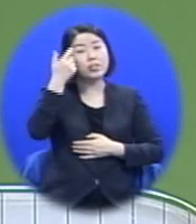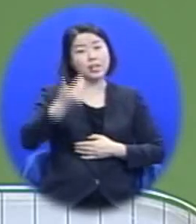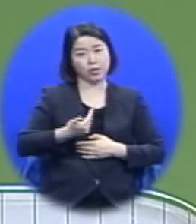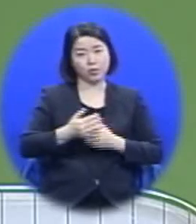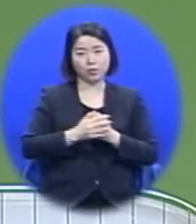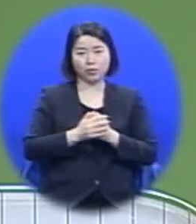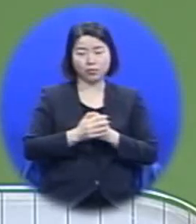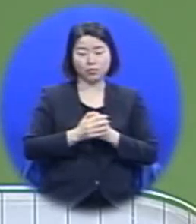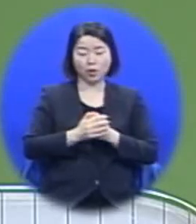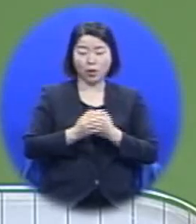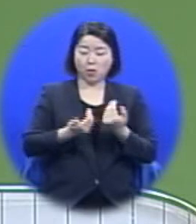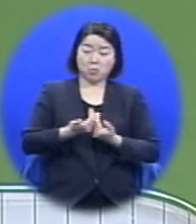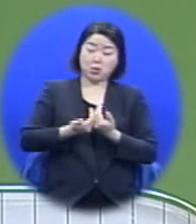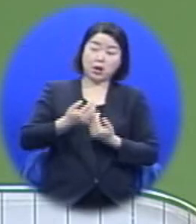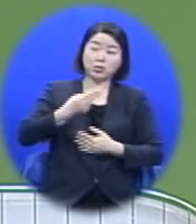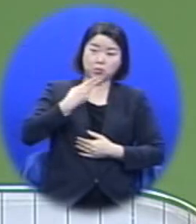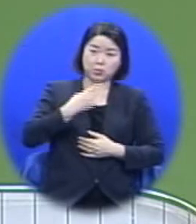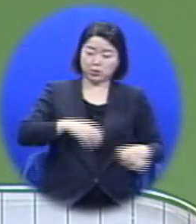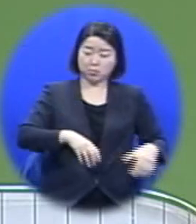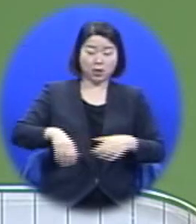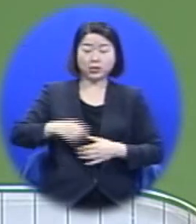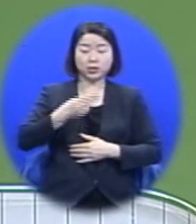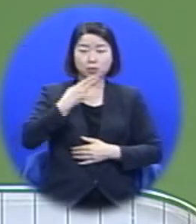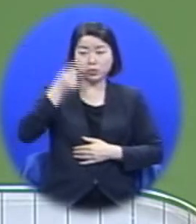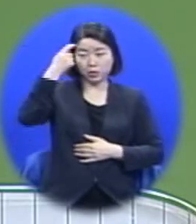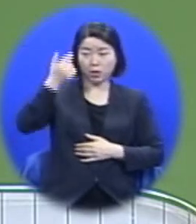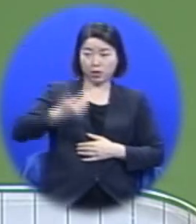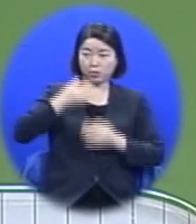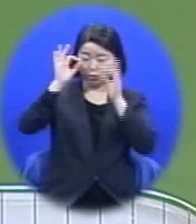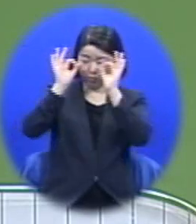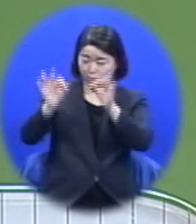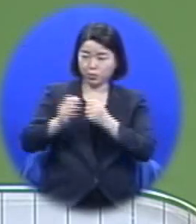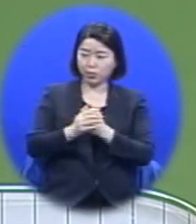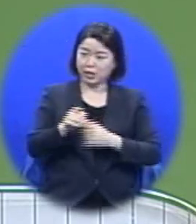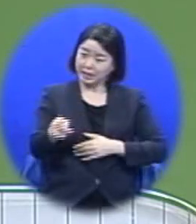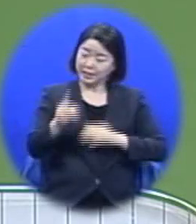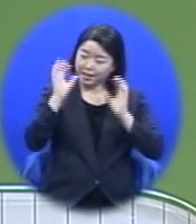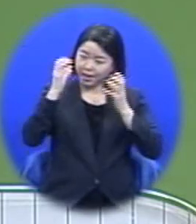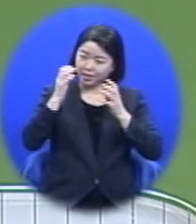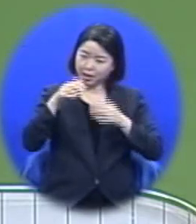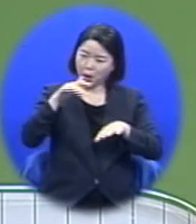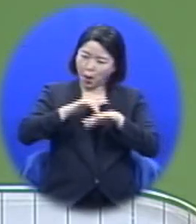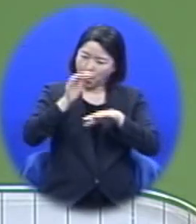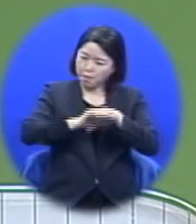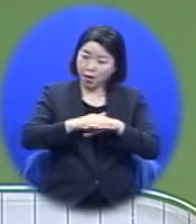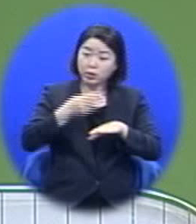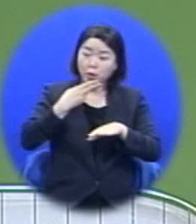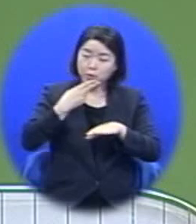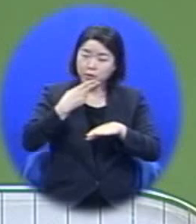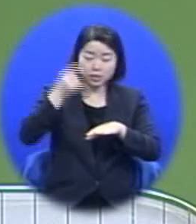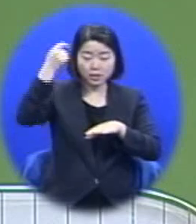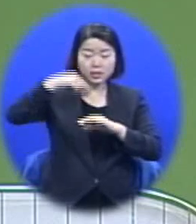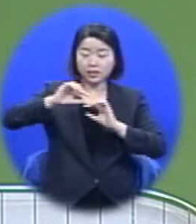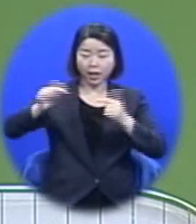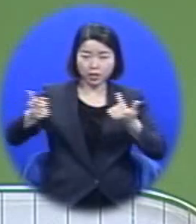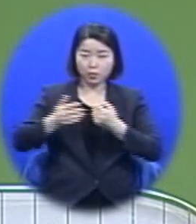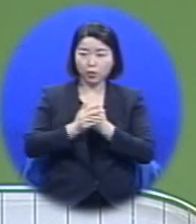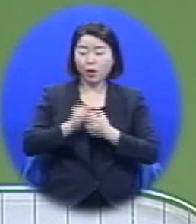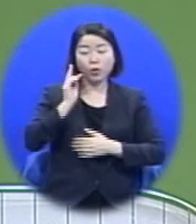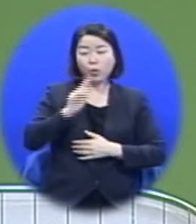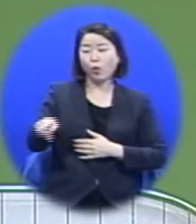거리낌없이 서슴없이 그렇게 이야기를 하는 걸 보고 저는 그 아이가 버릇 없이 이야기한다고 느껴지지 않고 너무